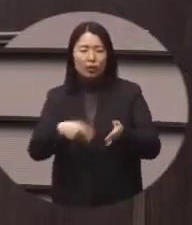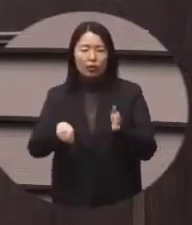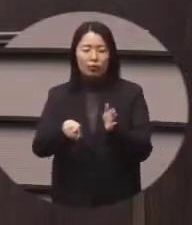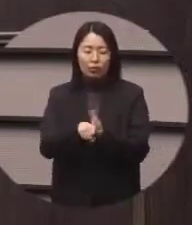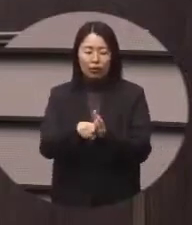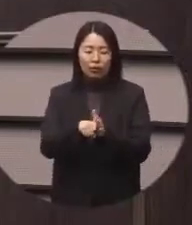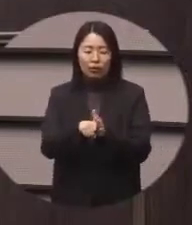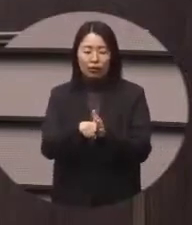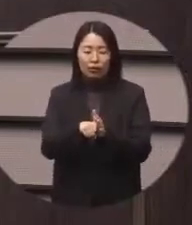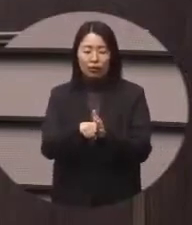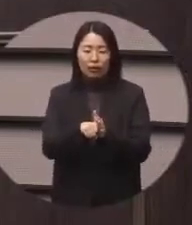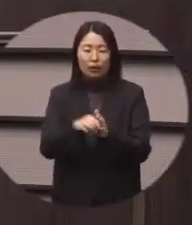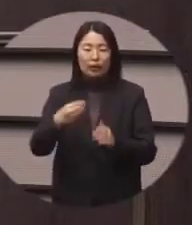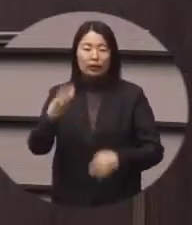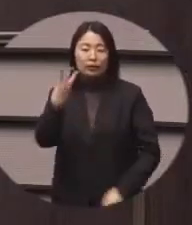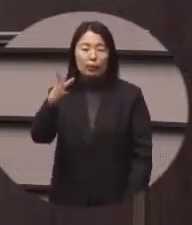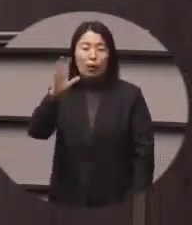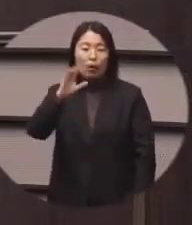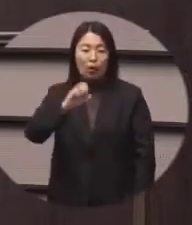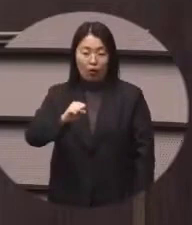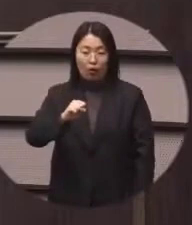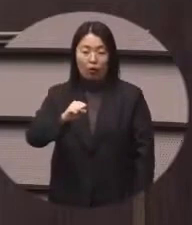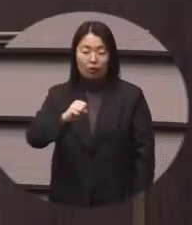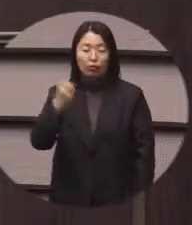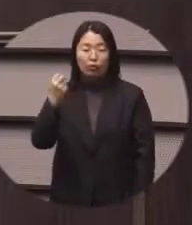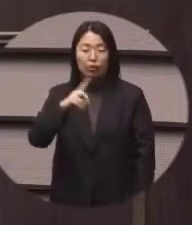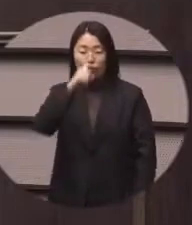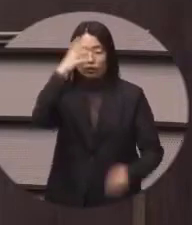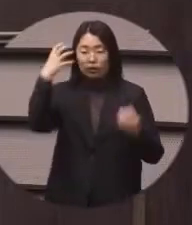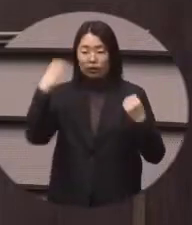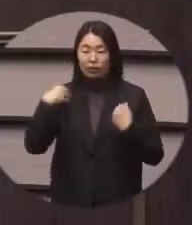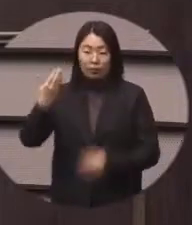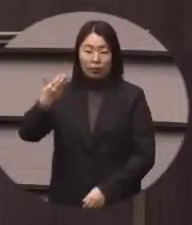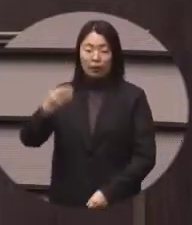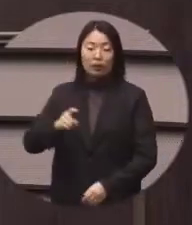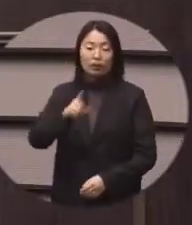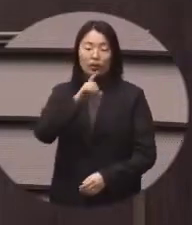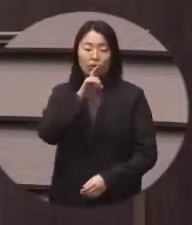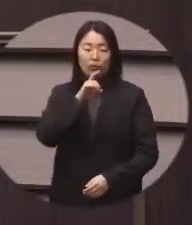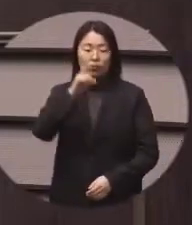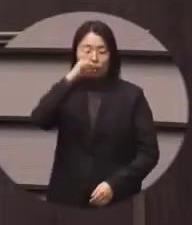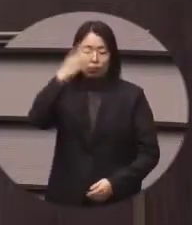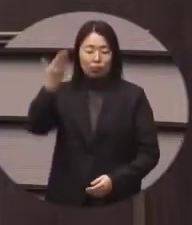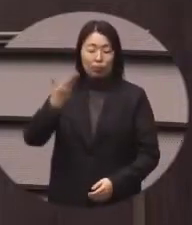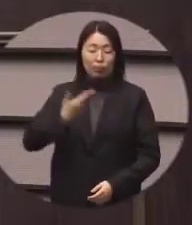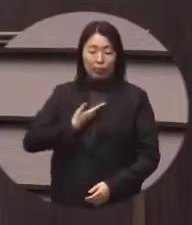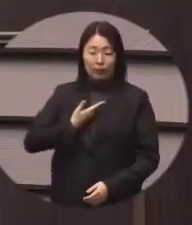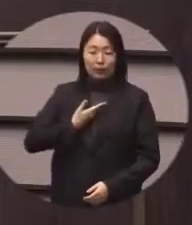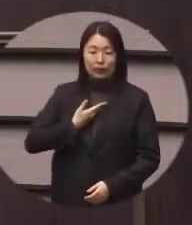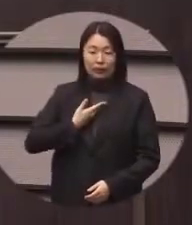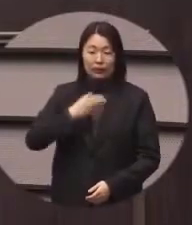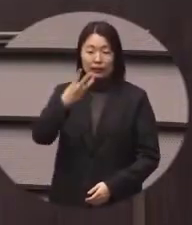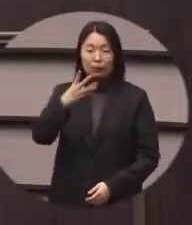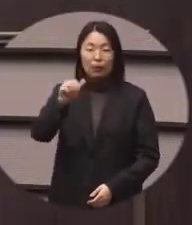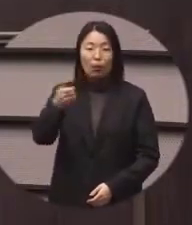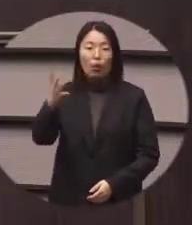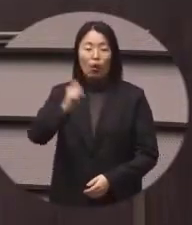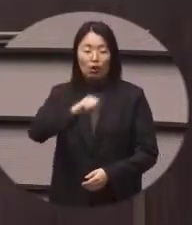통합재정안정화기금 300억 원과 중앙정부로부터 확보한 지방채 845억 원을 예산에 반영하였습니다.